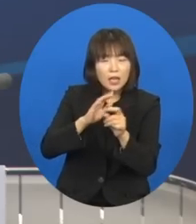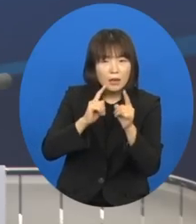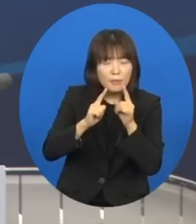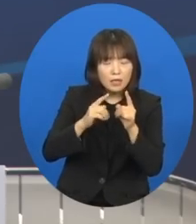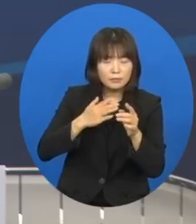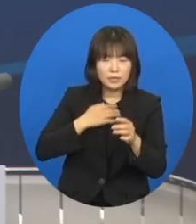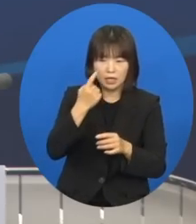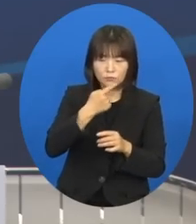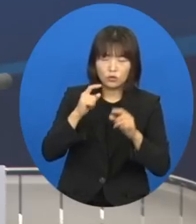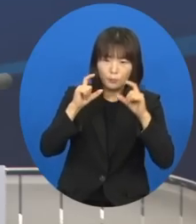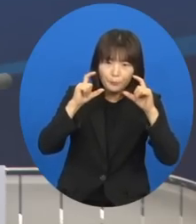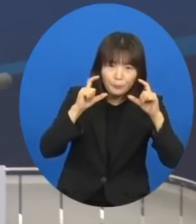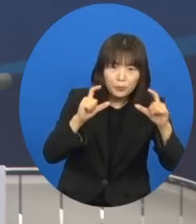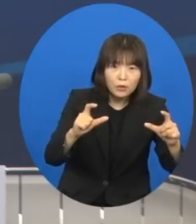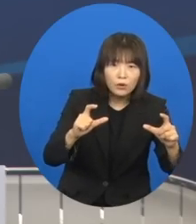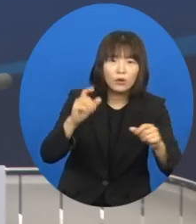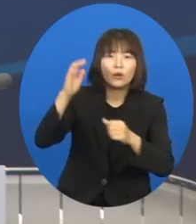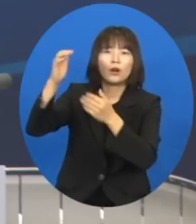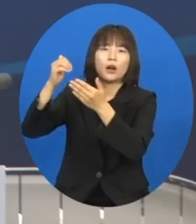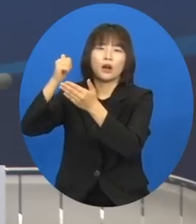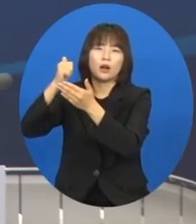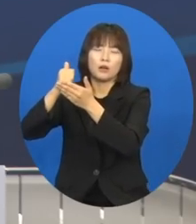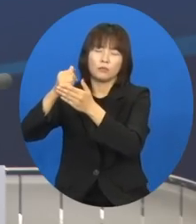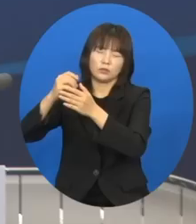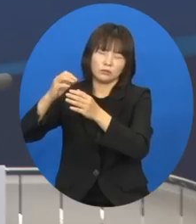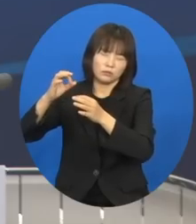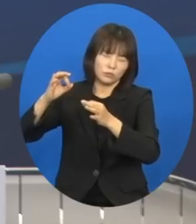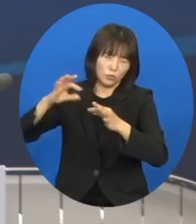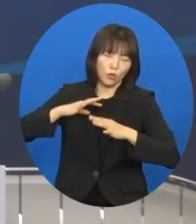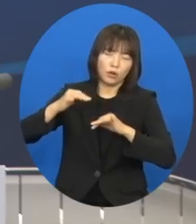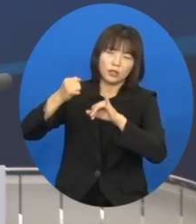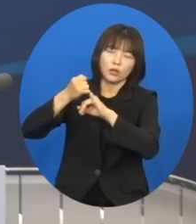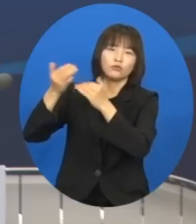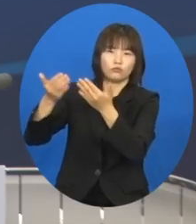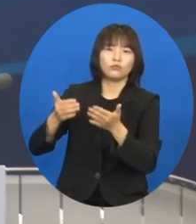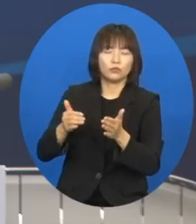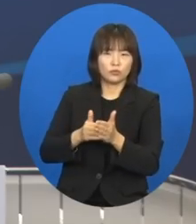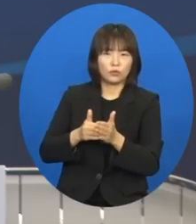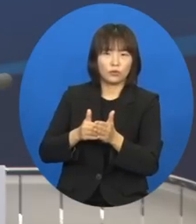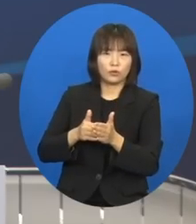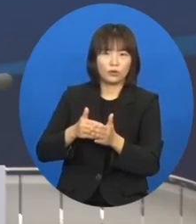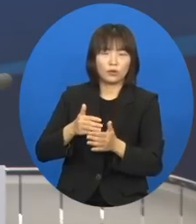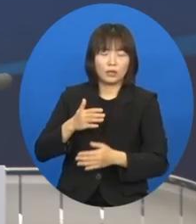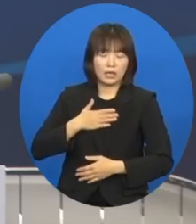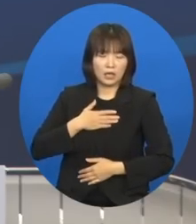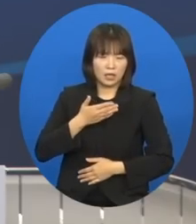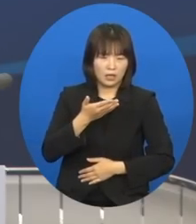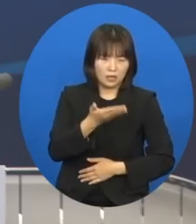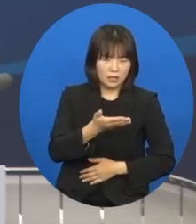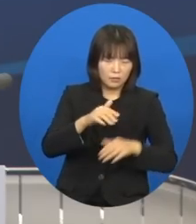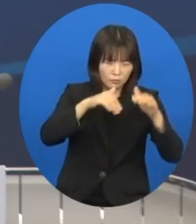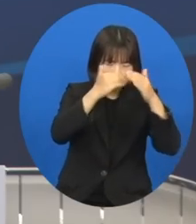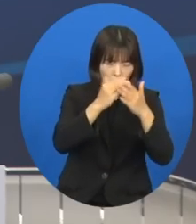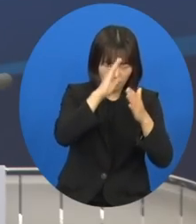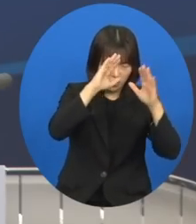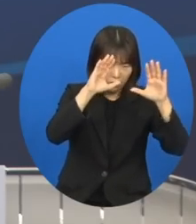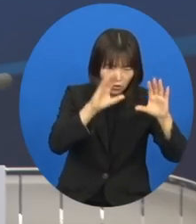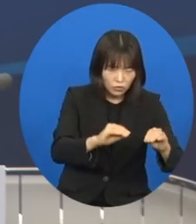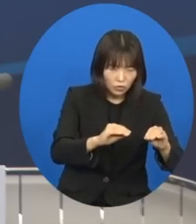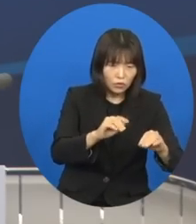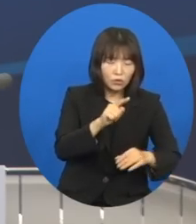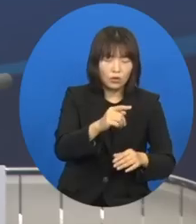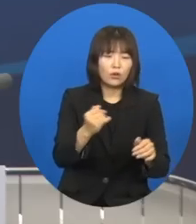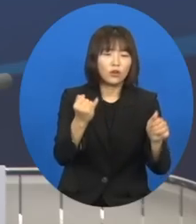되면서 하나님은 저에게 놀라운 언약을 주셨습니다. 내가 내 모든 질병을 고쳐서 너에게 결혼